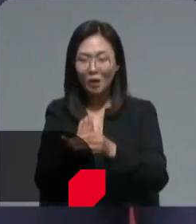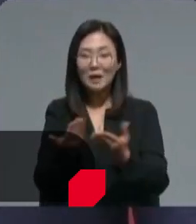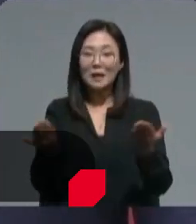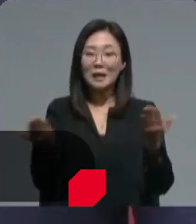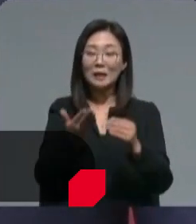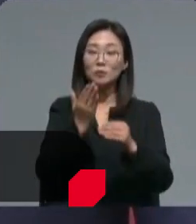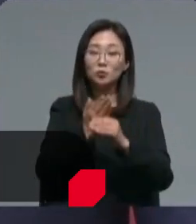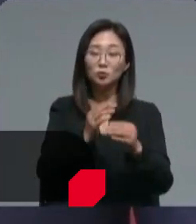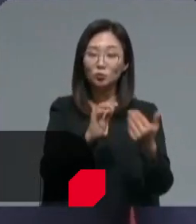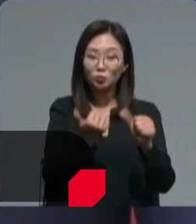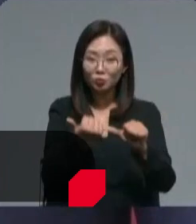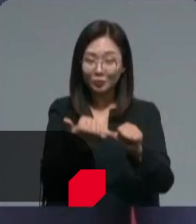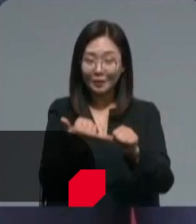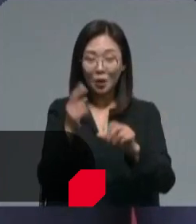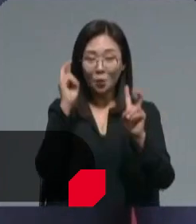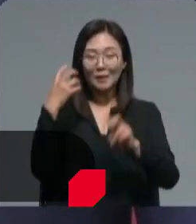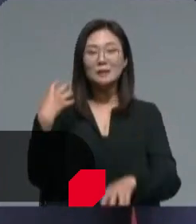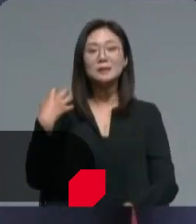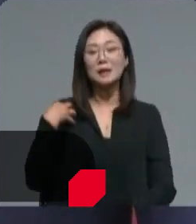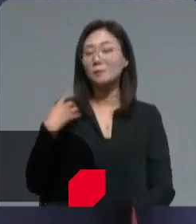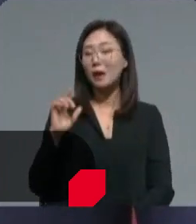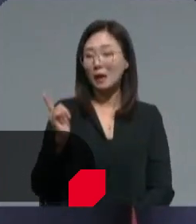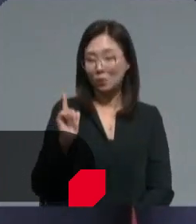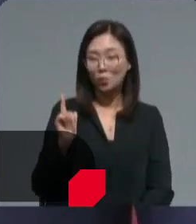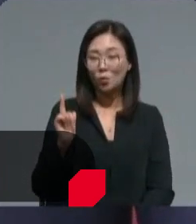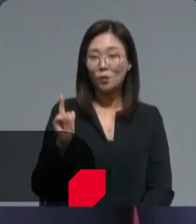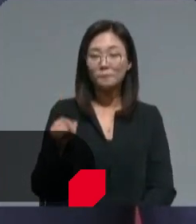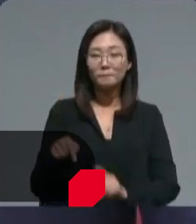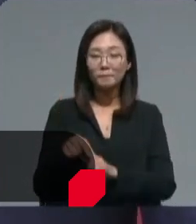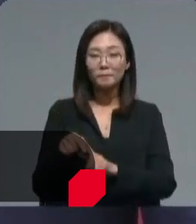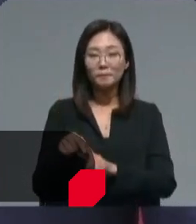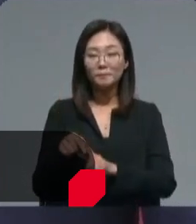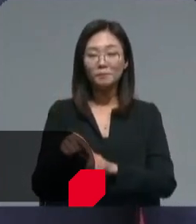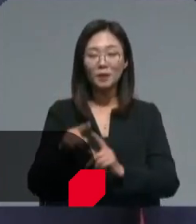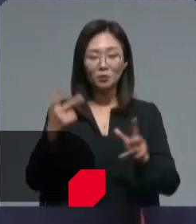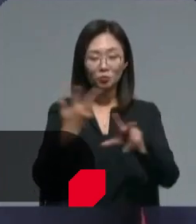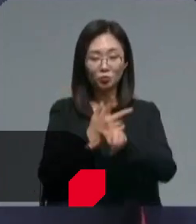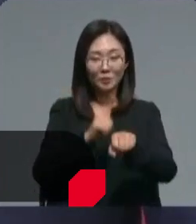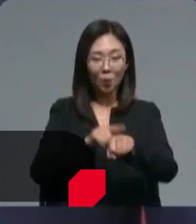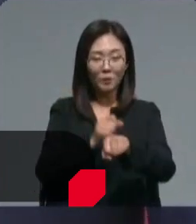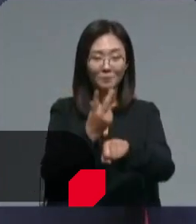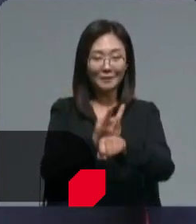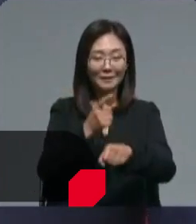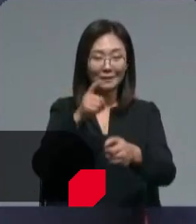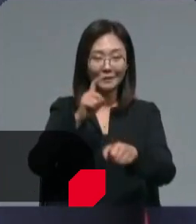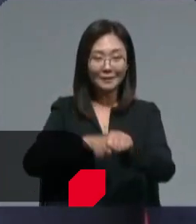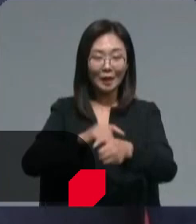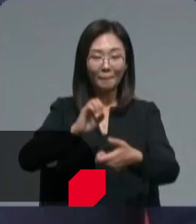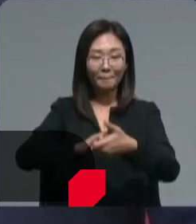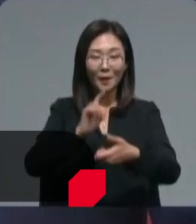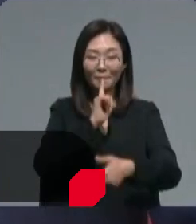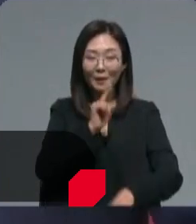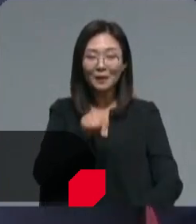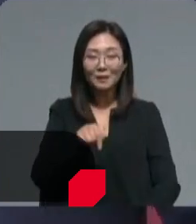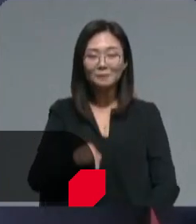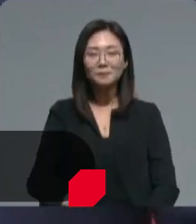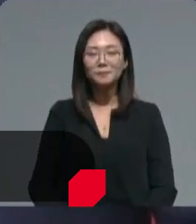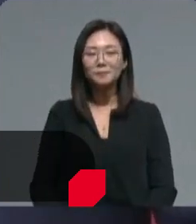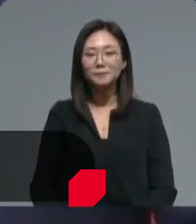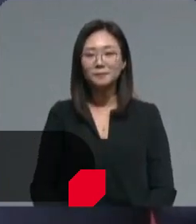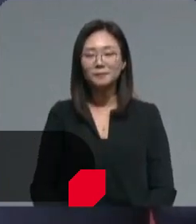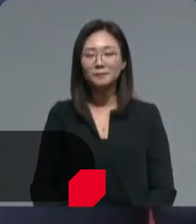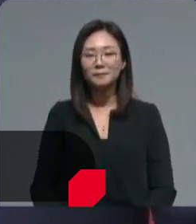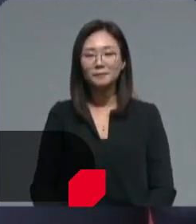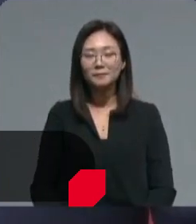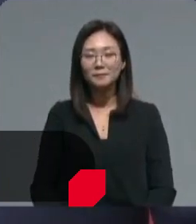노동자 책임이라고 중대재해기업처벌법도 없앤다고 하셨잖아요. 저는 없앤다고 52시간도 아니었는데? 폐지한다고 하고 아니 뭘 좀 최저임금도 잠깐만